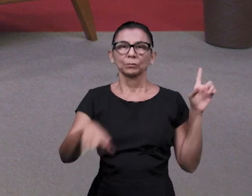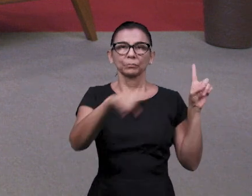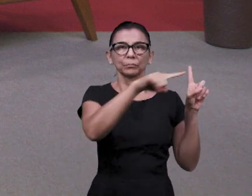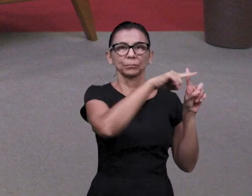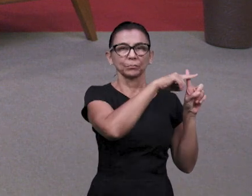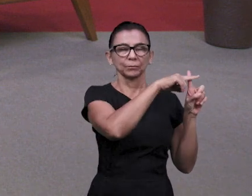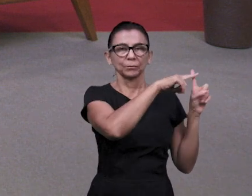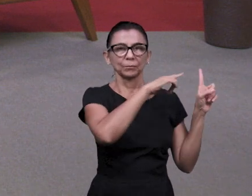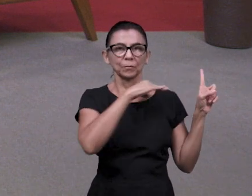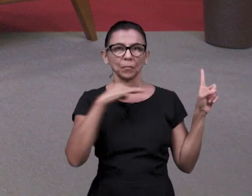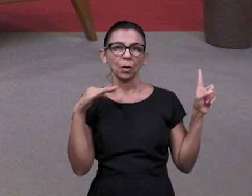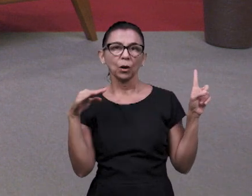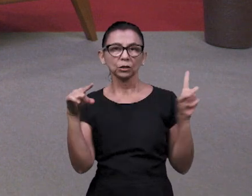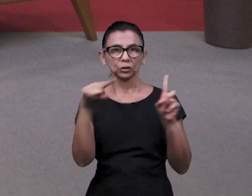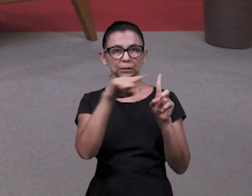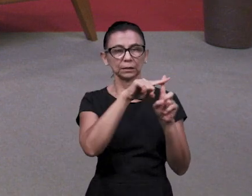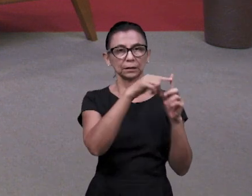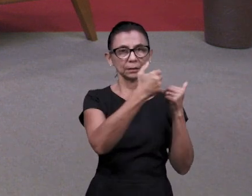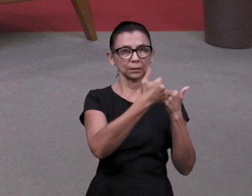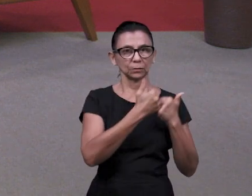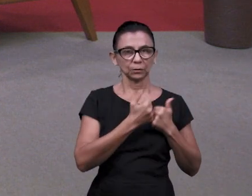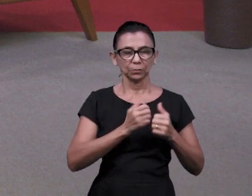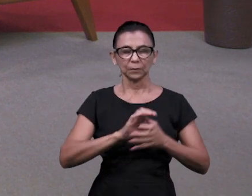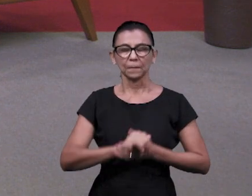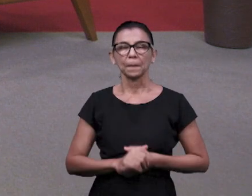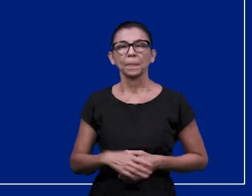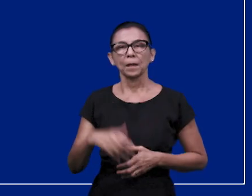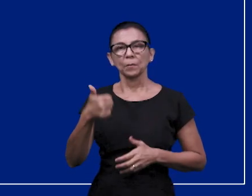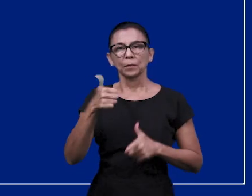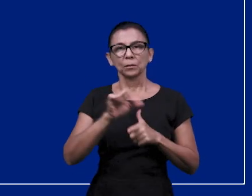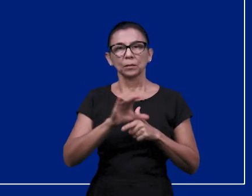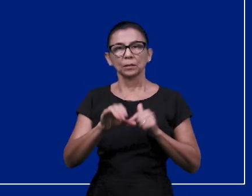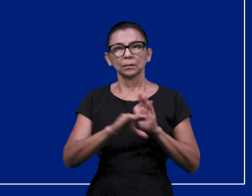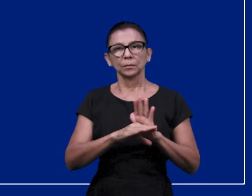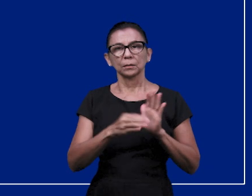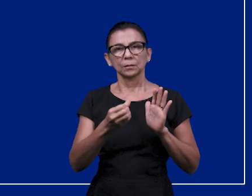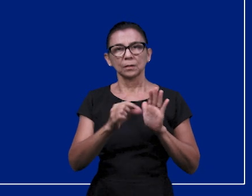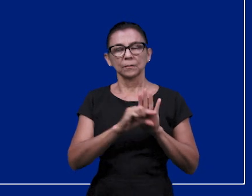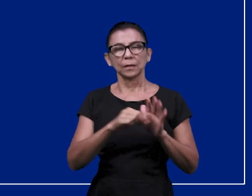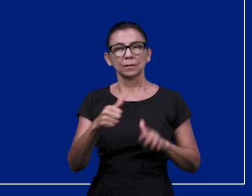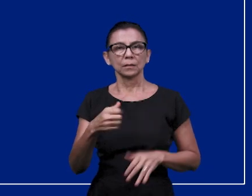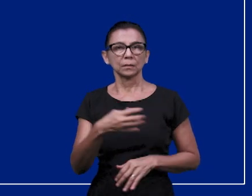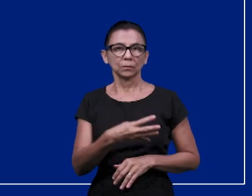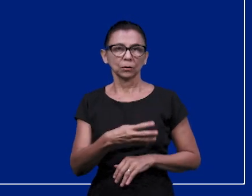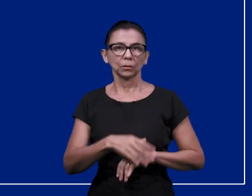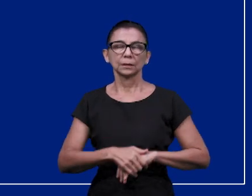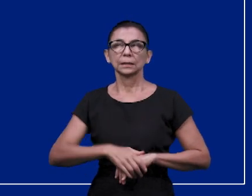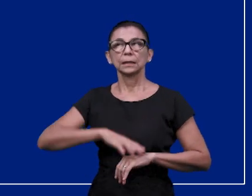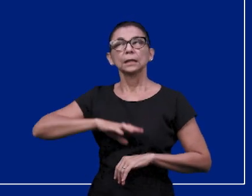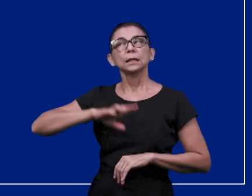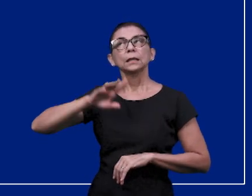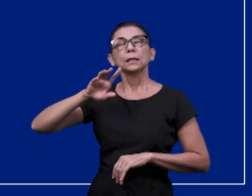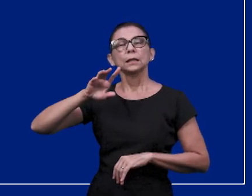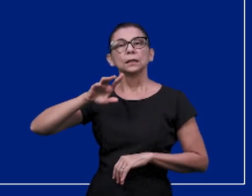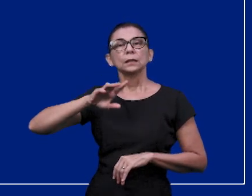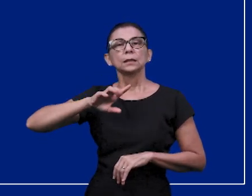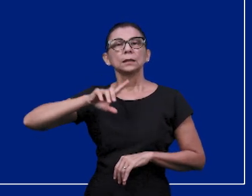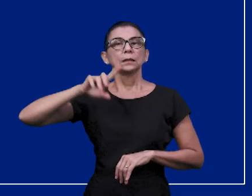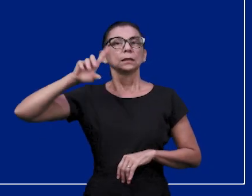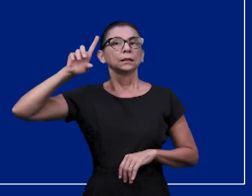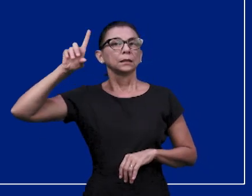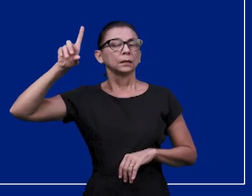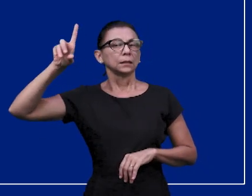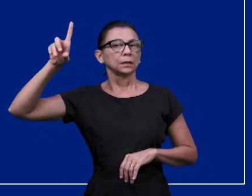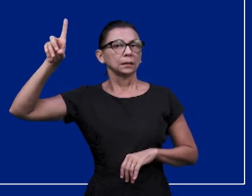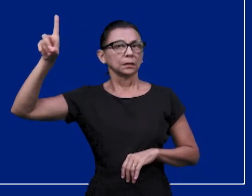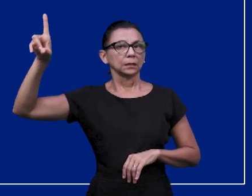commentaire. Il se trouve 1 Corinthiens chapitre 6, 14 qui dit: Or, Dieu qui aussi a ressuscité le Seigneur,